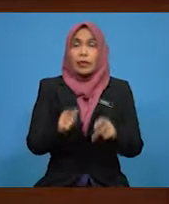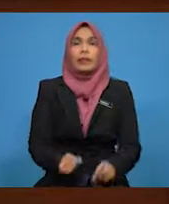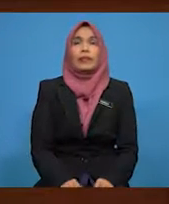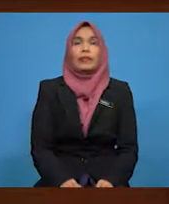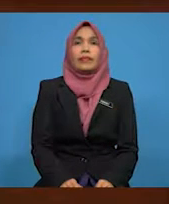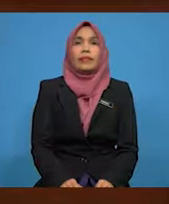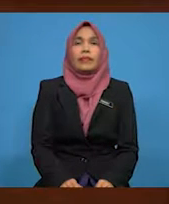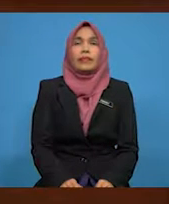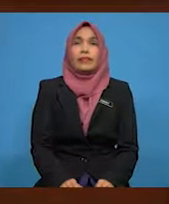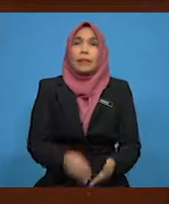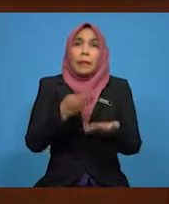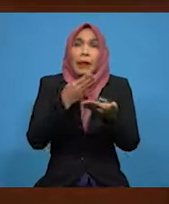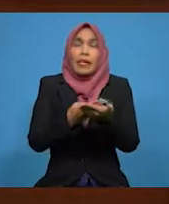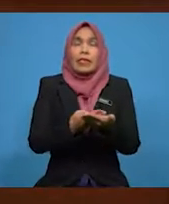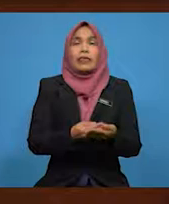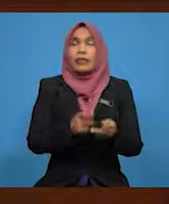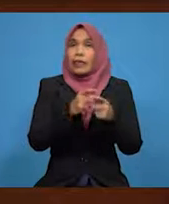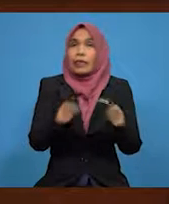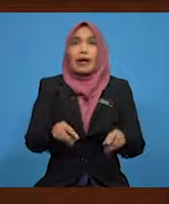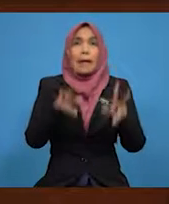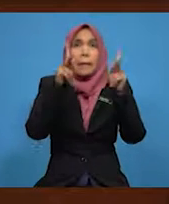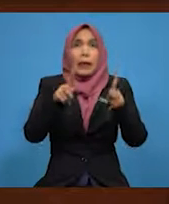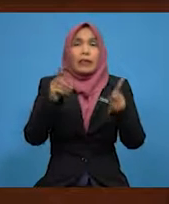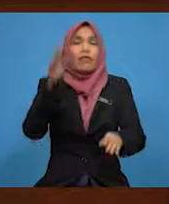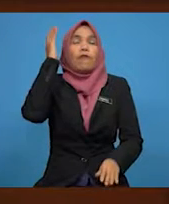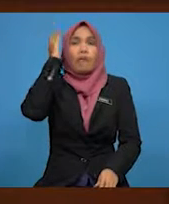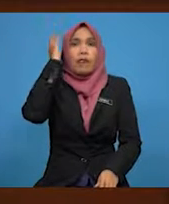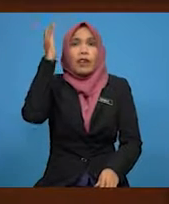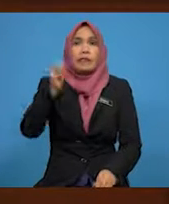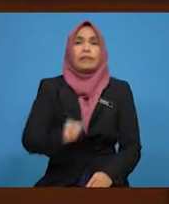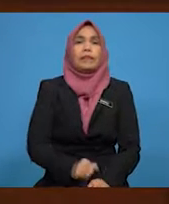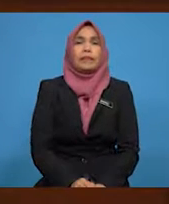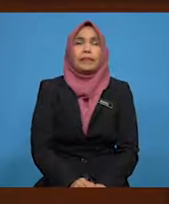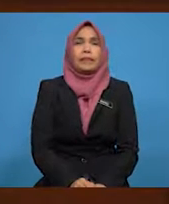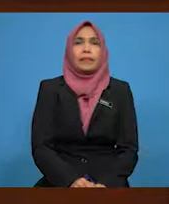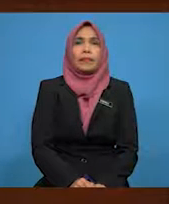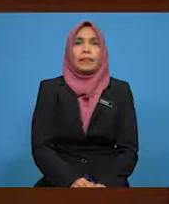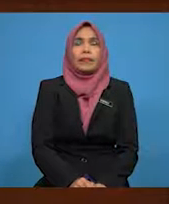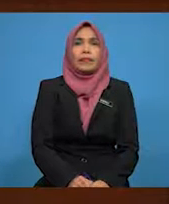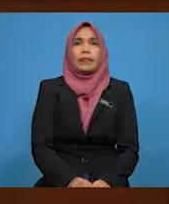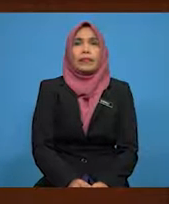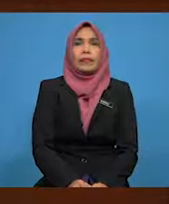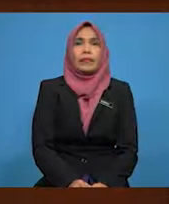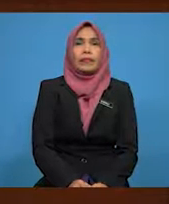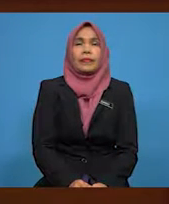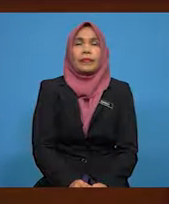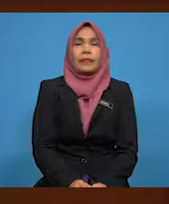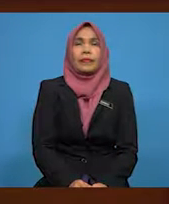sempurna setelah pekerja faham dan menerima kuasa yang ada pada majikan atau